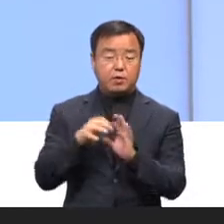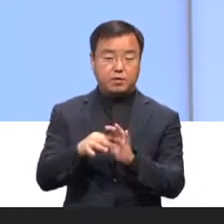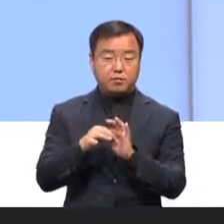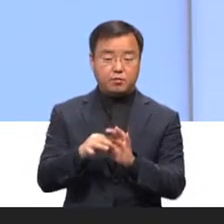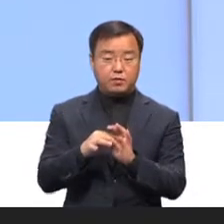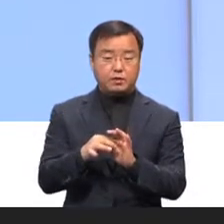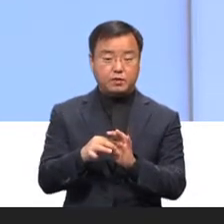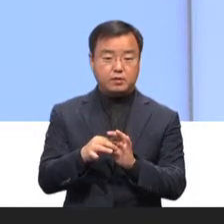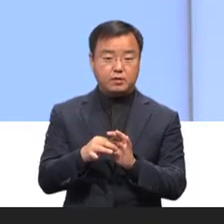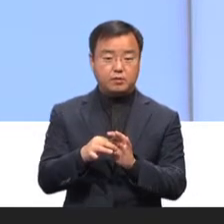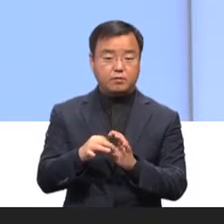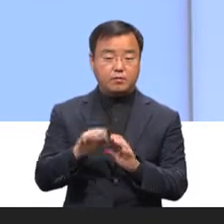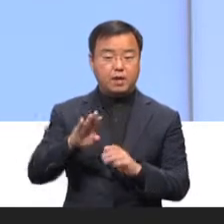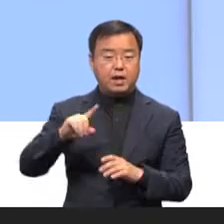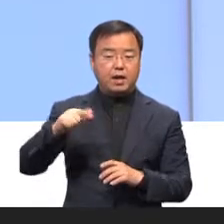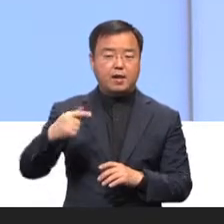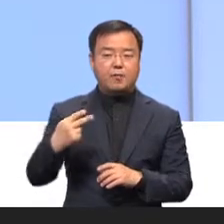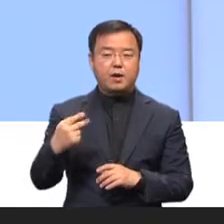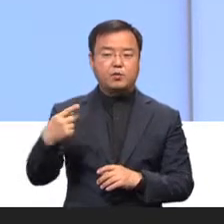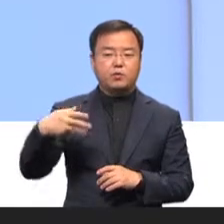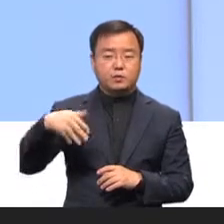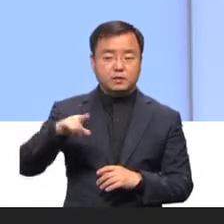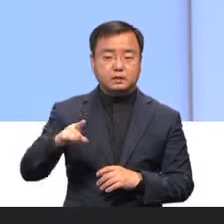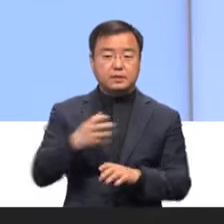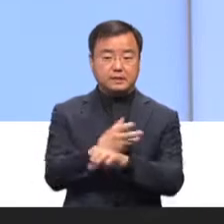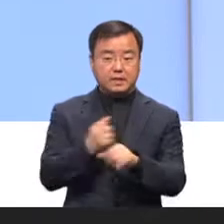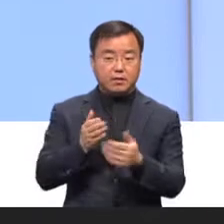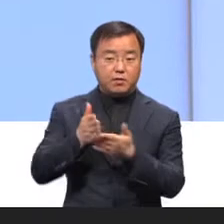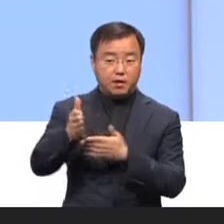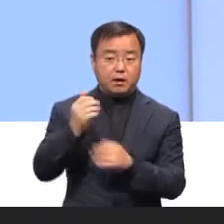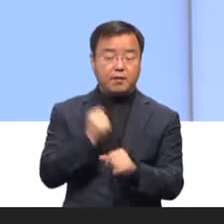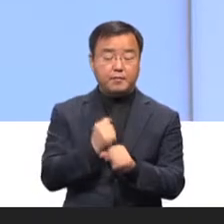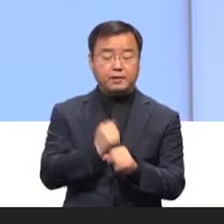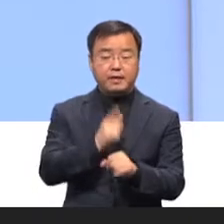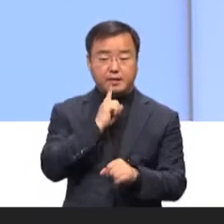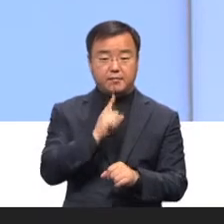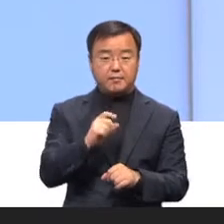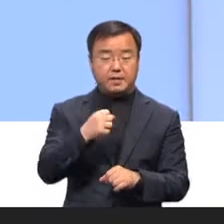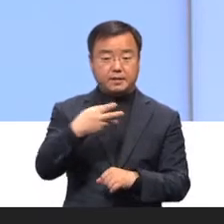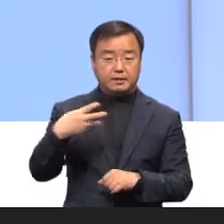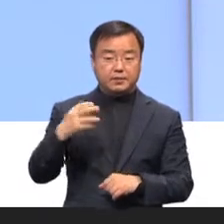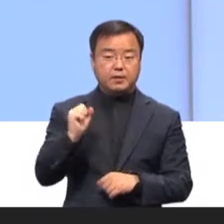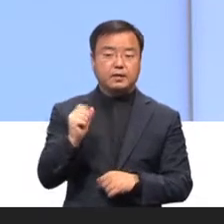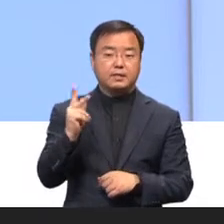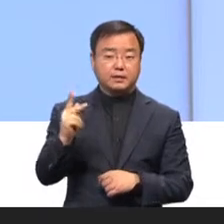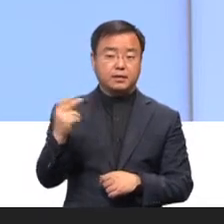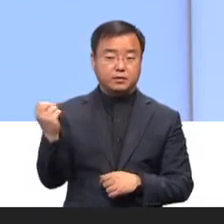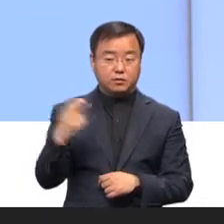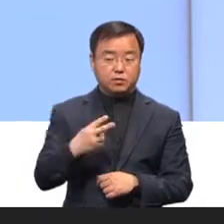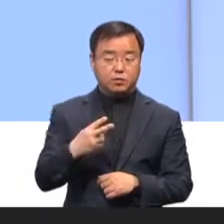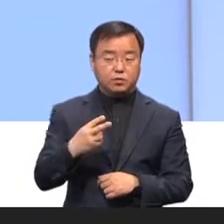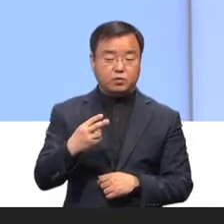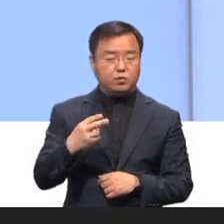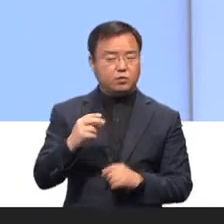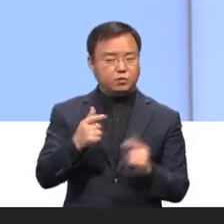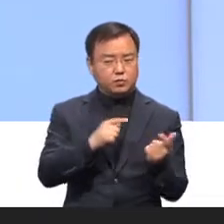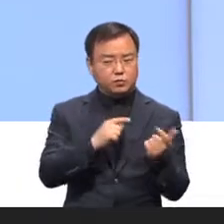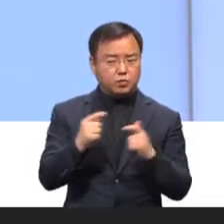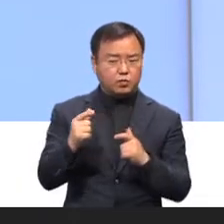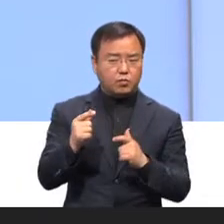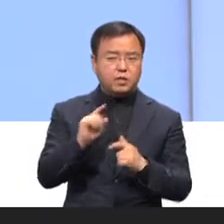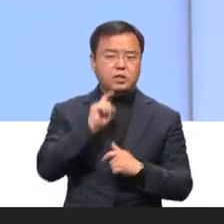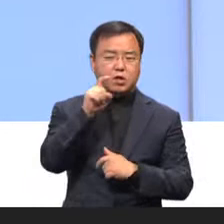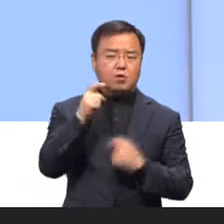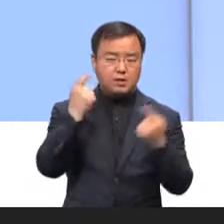말씀하신 것처럼 반도체 계약학과 를 만들겠다 라고 하는 거 지금 삼성 sk 하이닉스 그리고 연세대 고려대 이렇게 지금